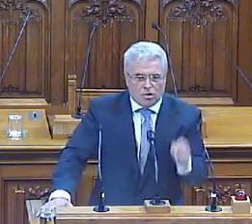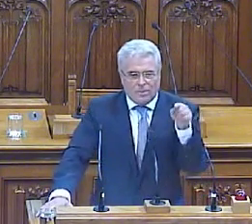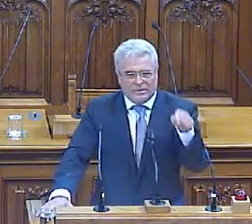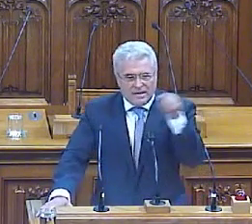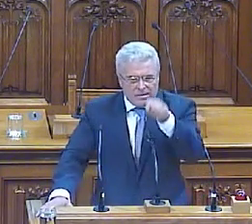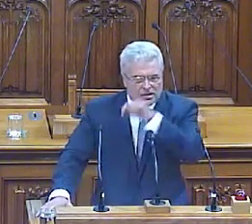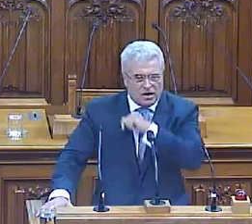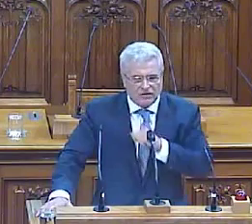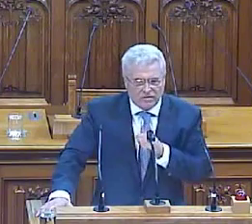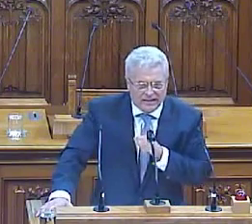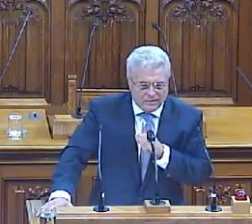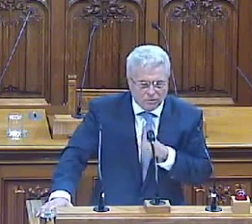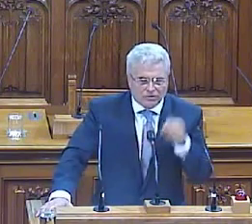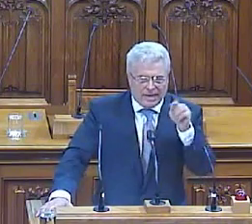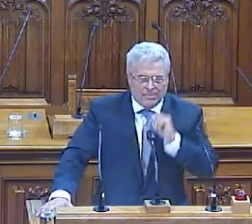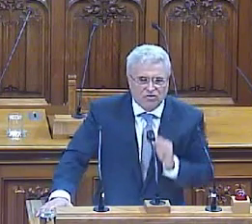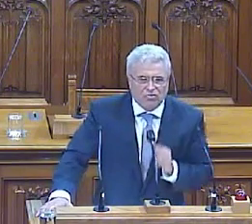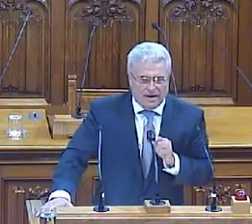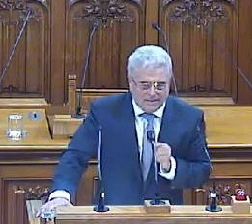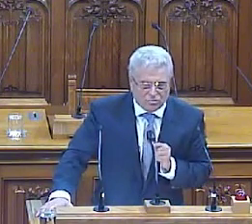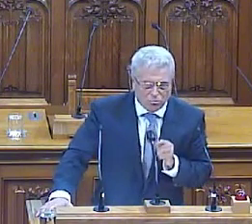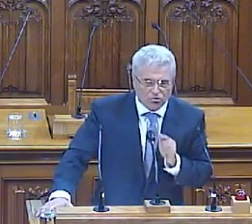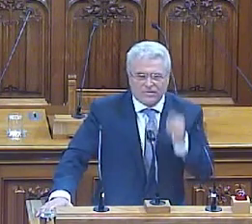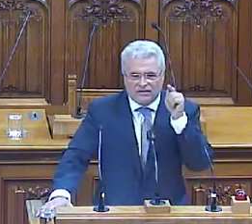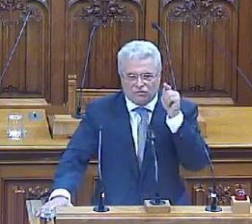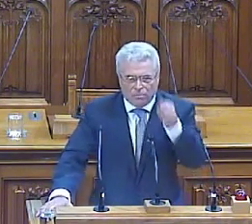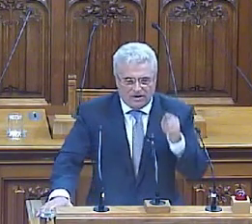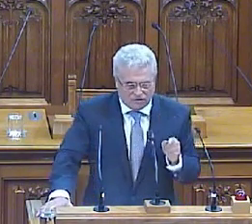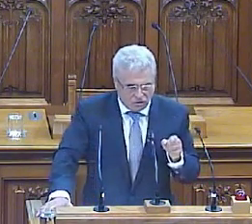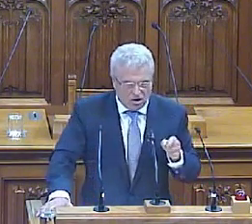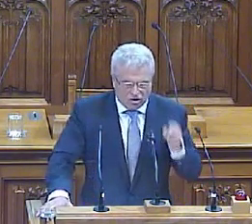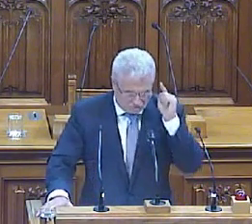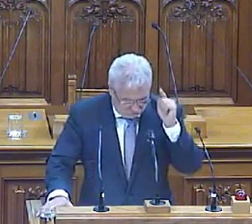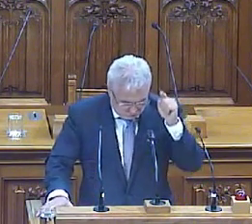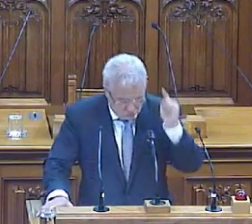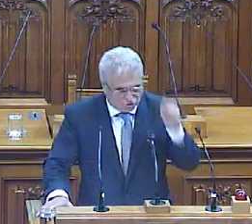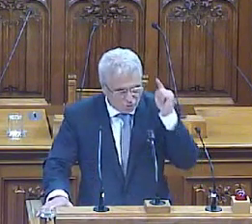jetzt kommen die ganzen Herren und Damen zum Handfuß und werden